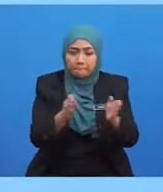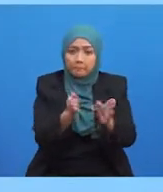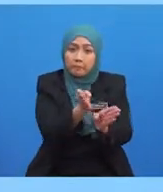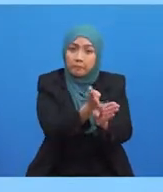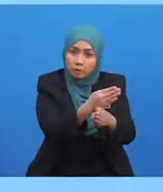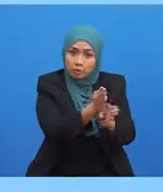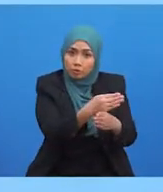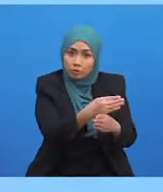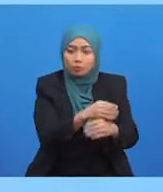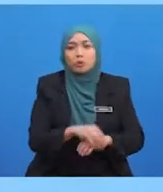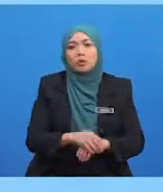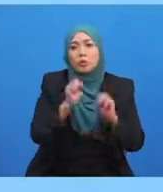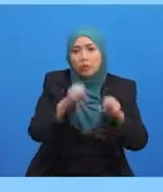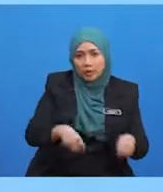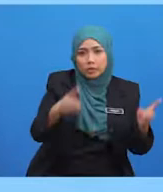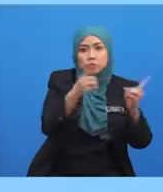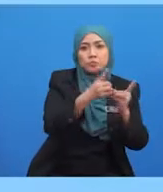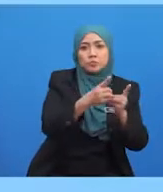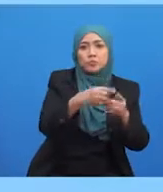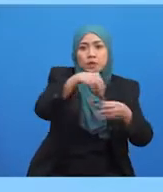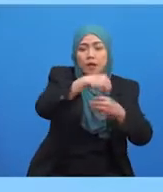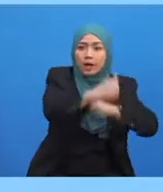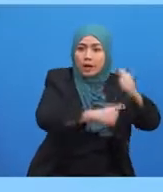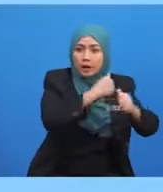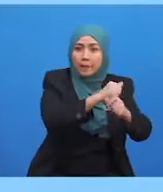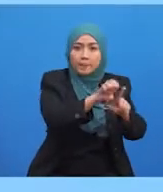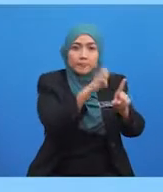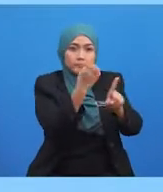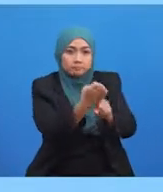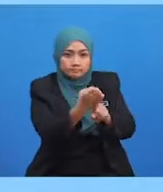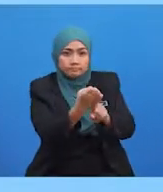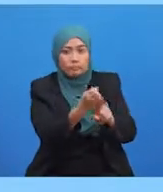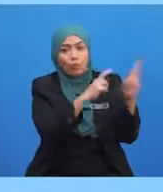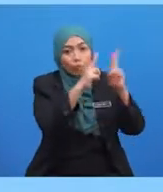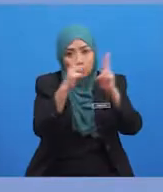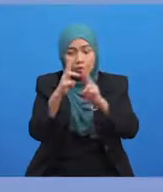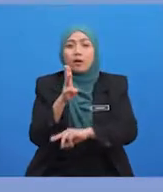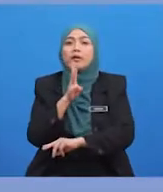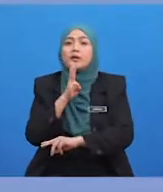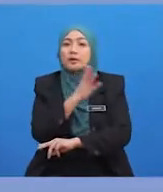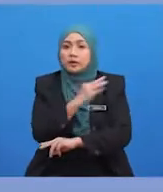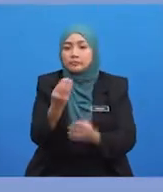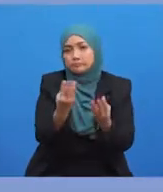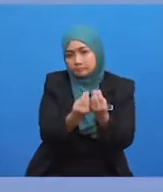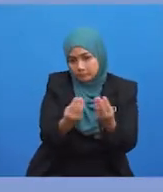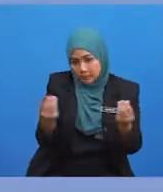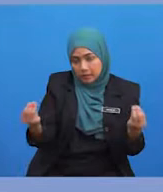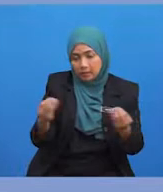tentang mikroorganisma ini. Tentu lebih menarik, kan? Sekarang kita lihat pula